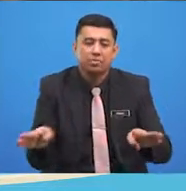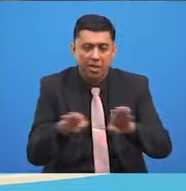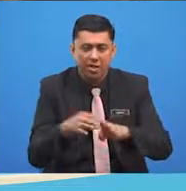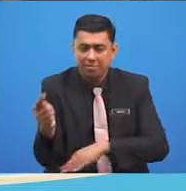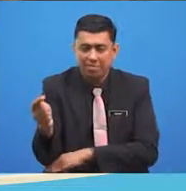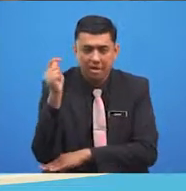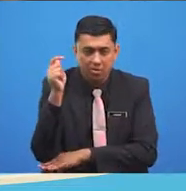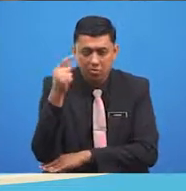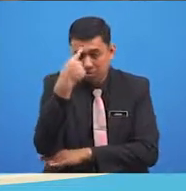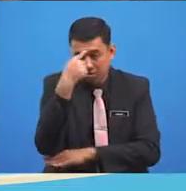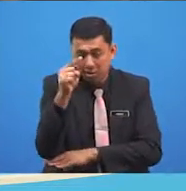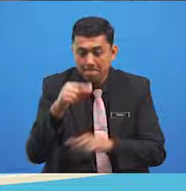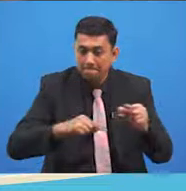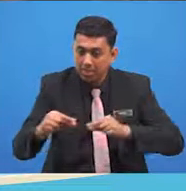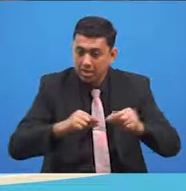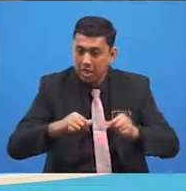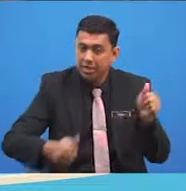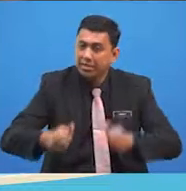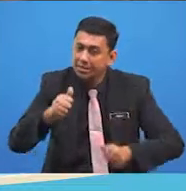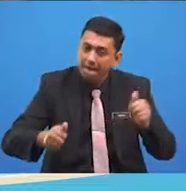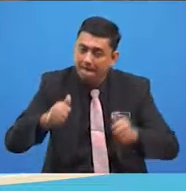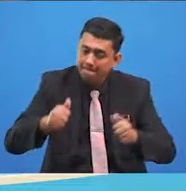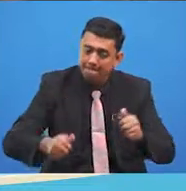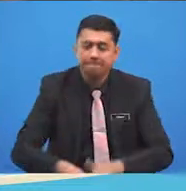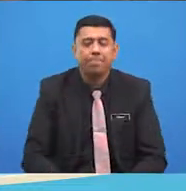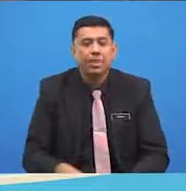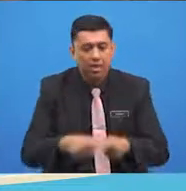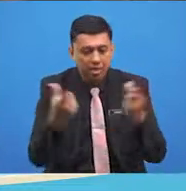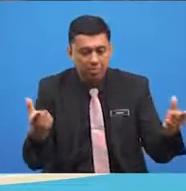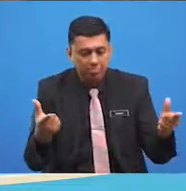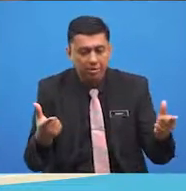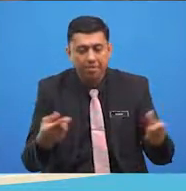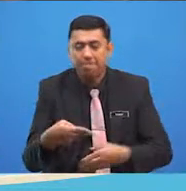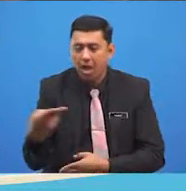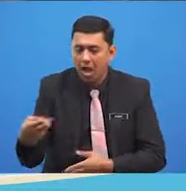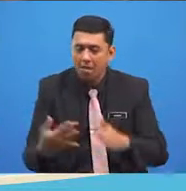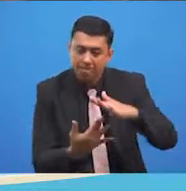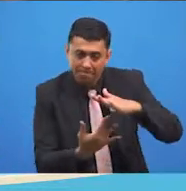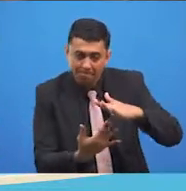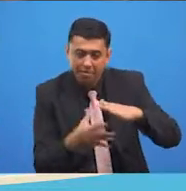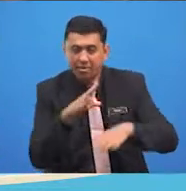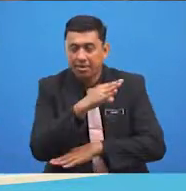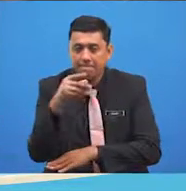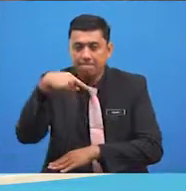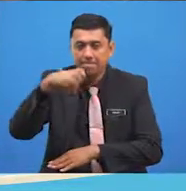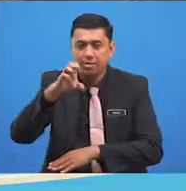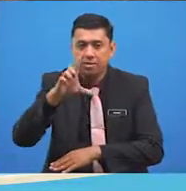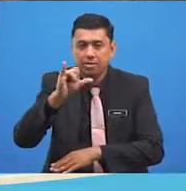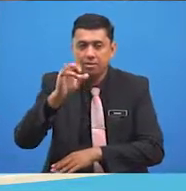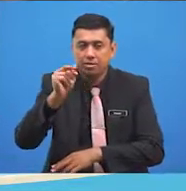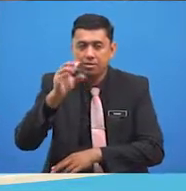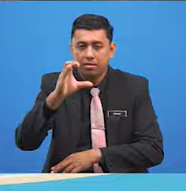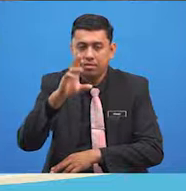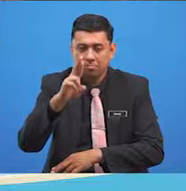tenaga untuk menggerakkan kenderaan, selain sebagai bahan bakar dan pelincir. Petroleum